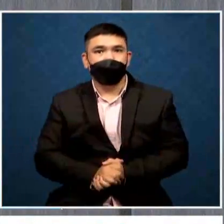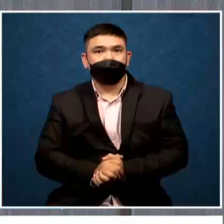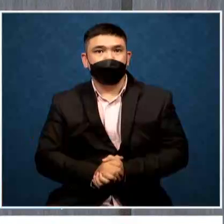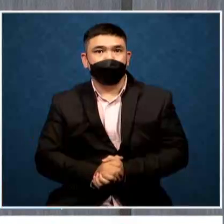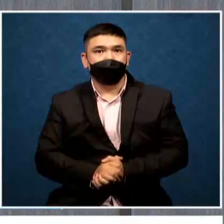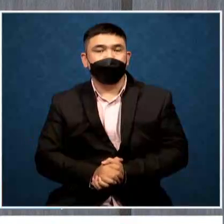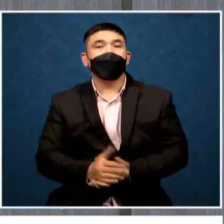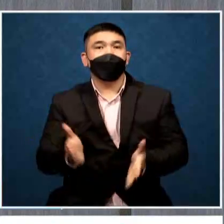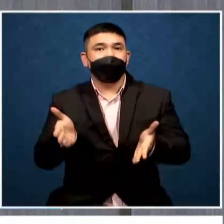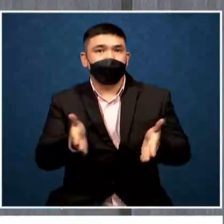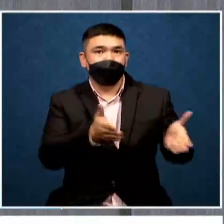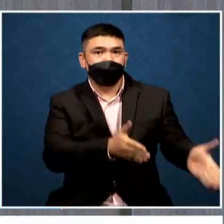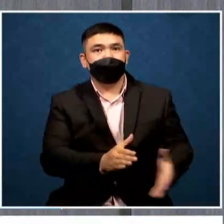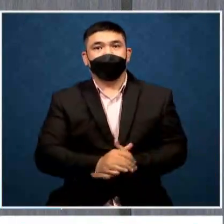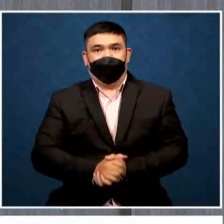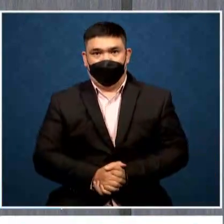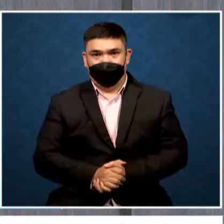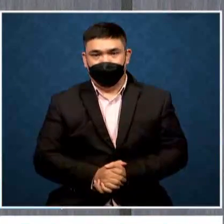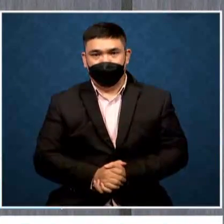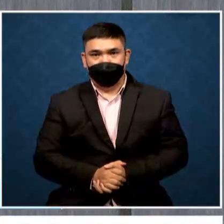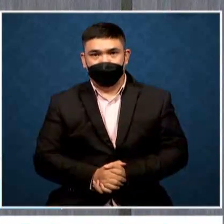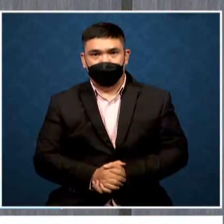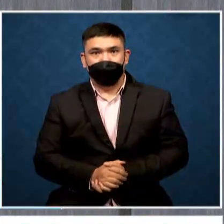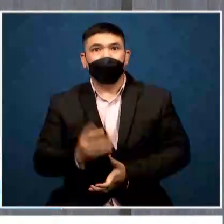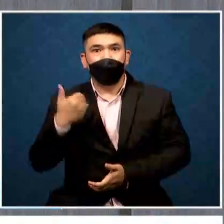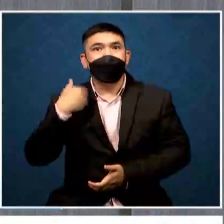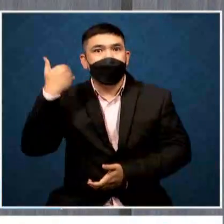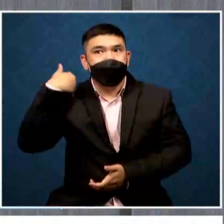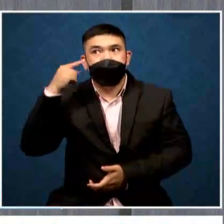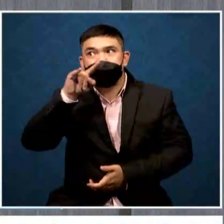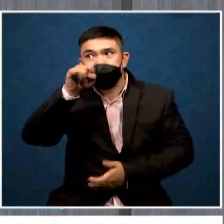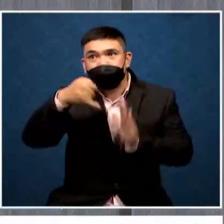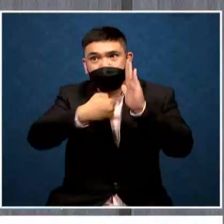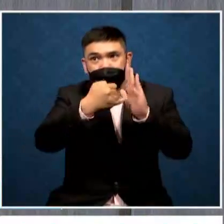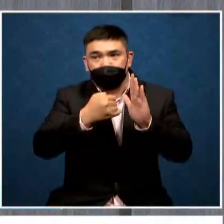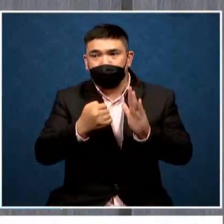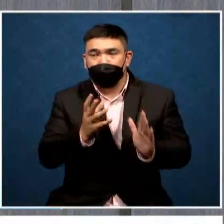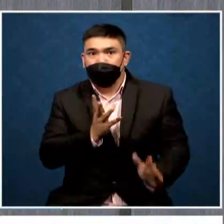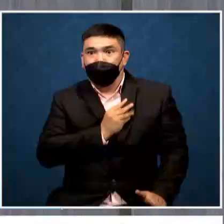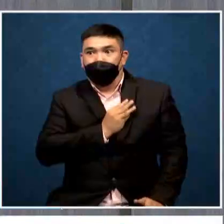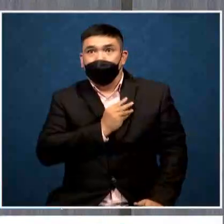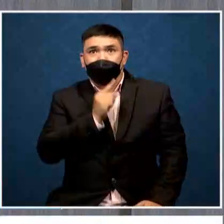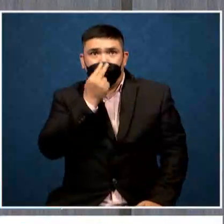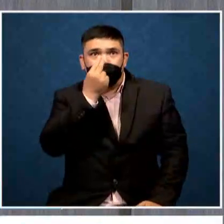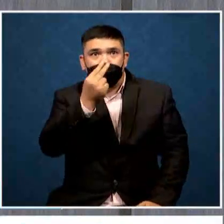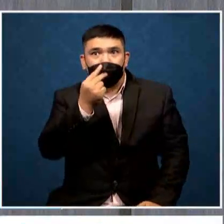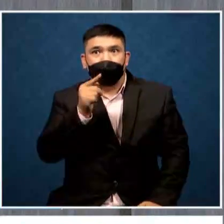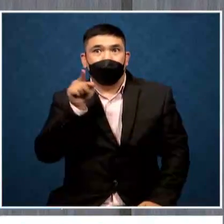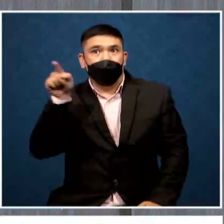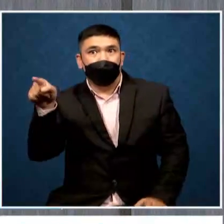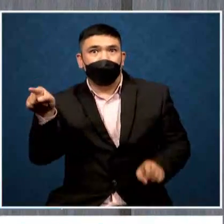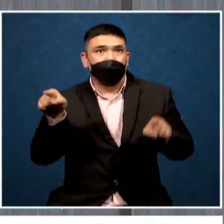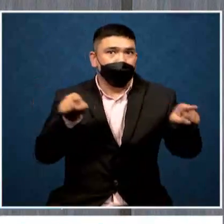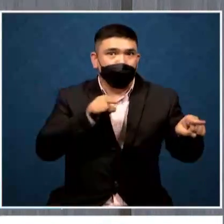ประการต่อมาผมเห็นหลายจังหวัดตื่นตัวตื่นเต้นต่อเรื่องนี้กันมาก